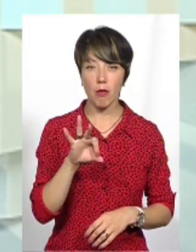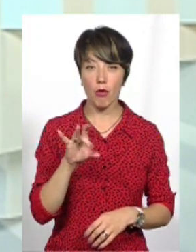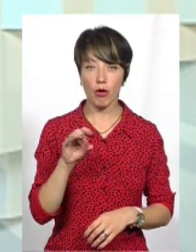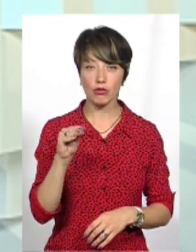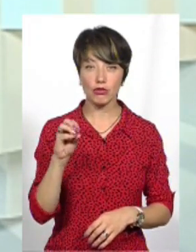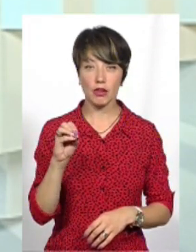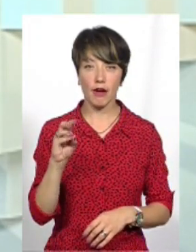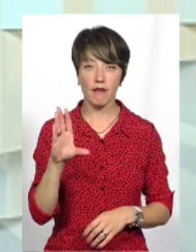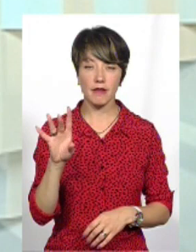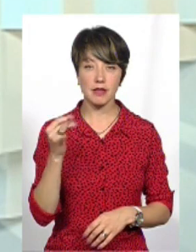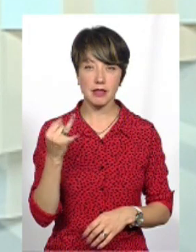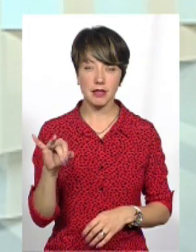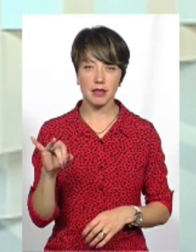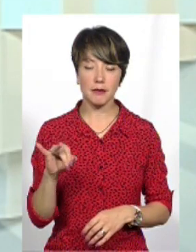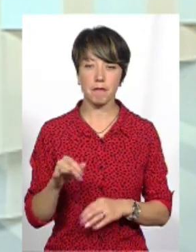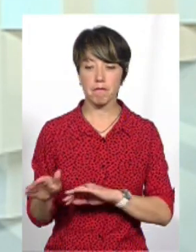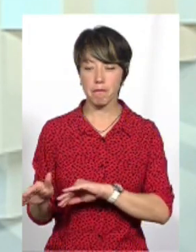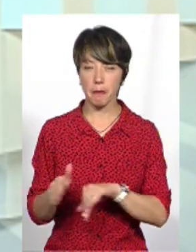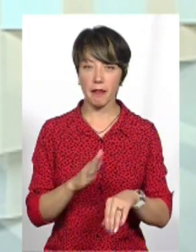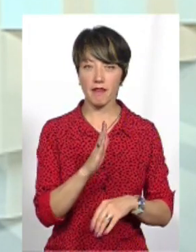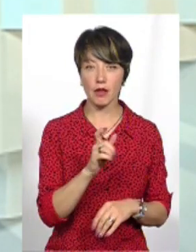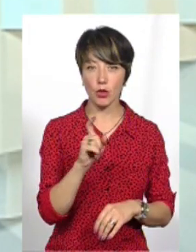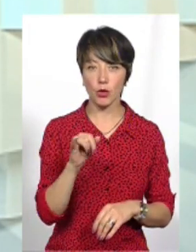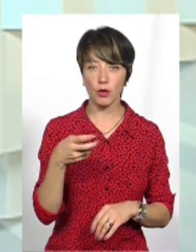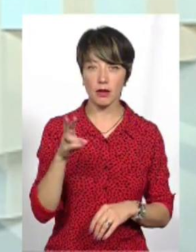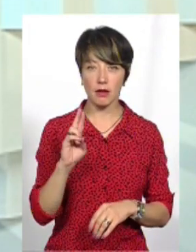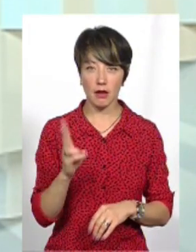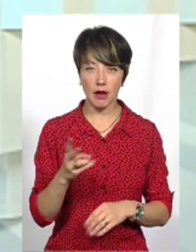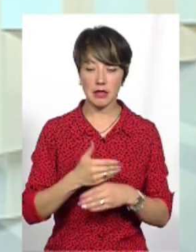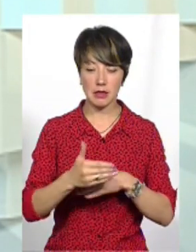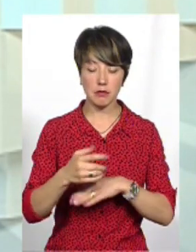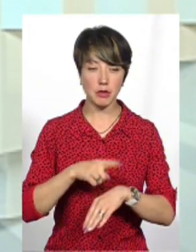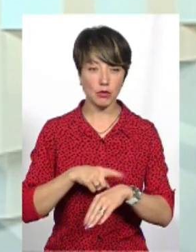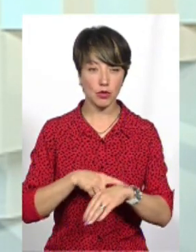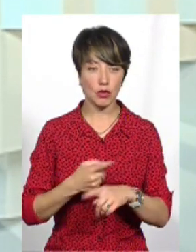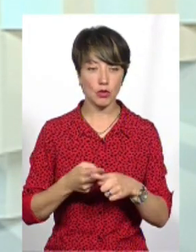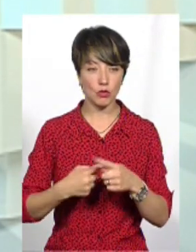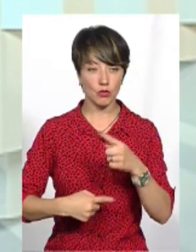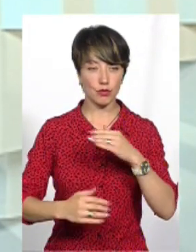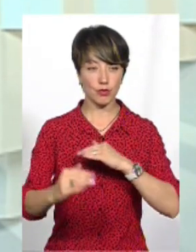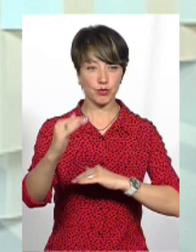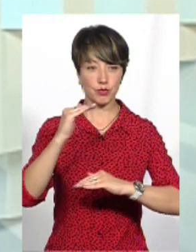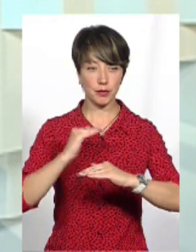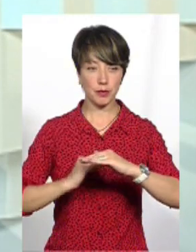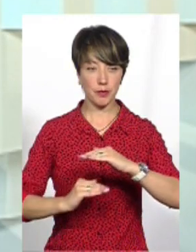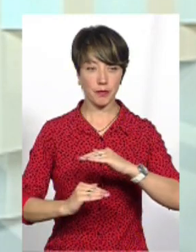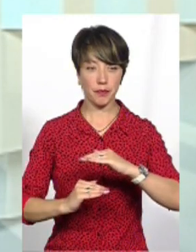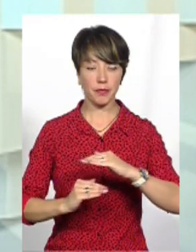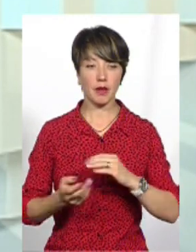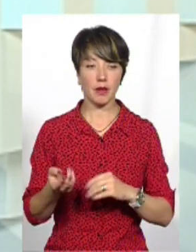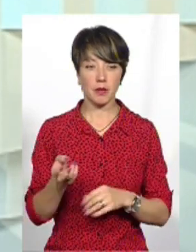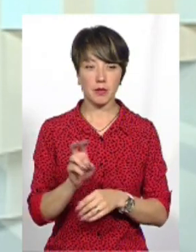Сморжевським. Віктор Худняк мав бути наступним, але він спізнюється, тож зараз чекаємо у